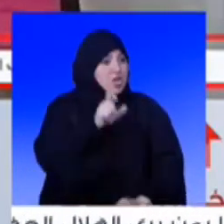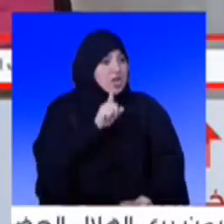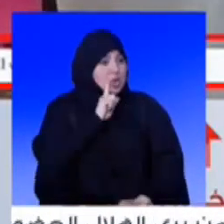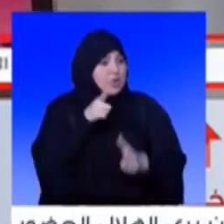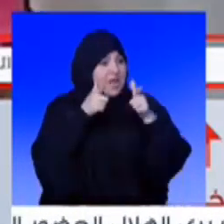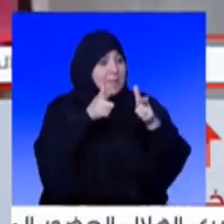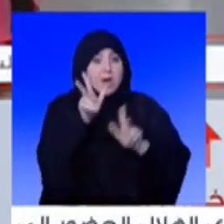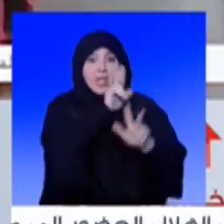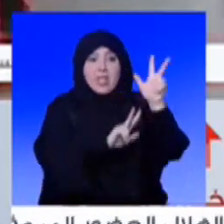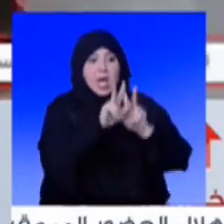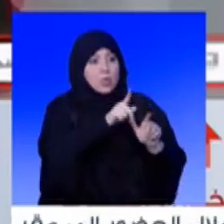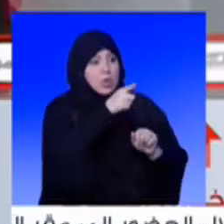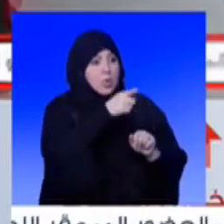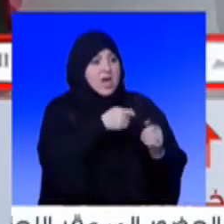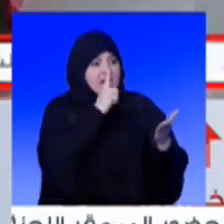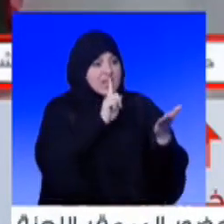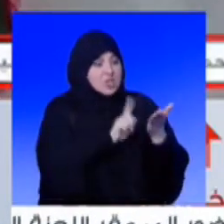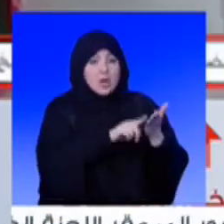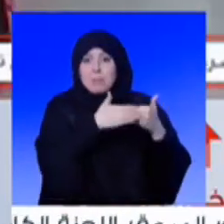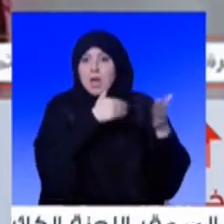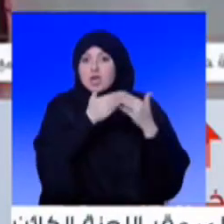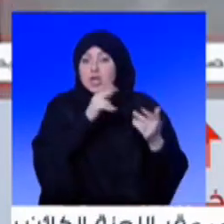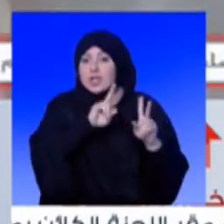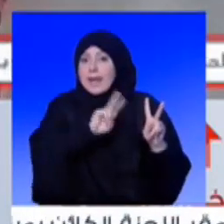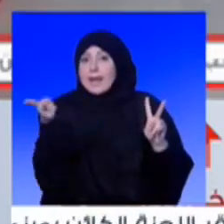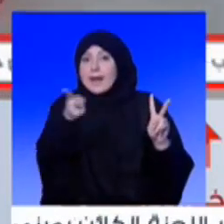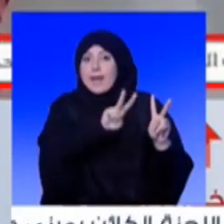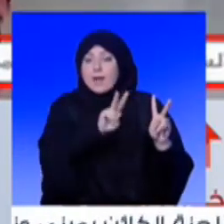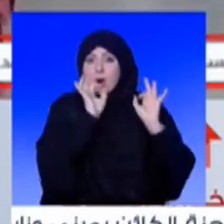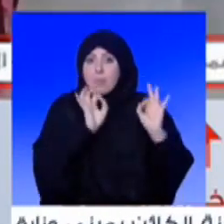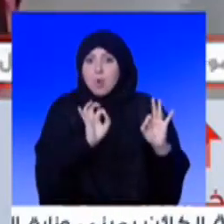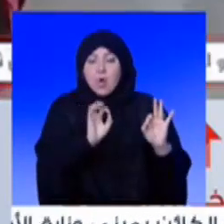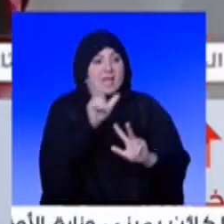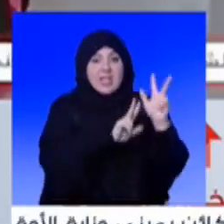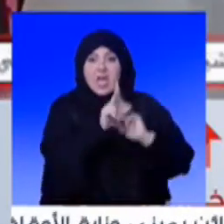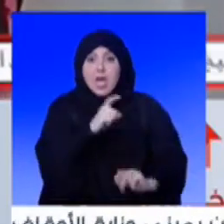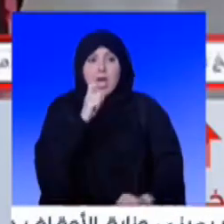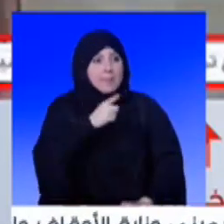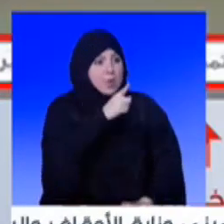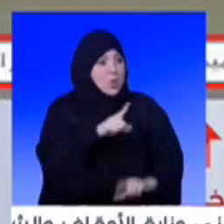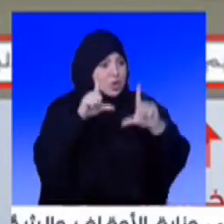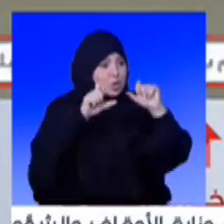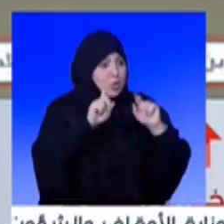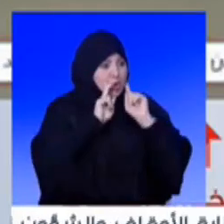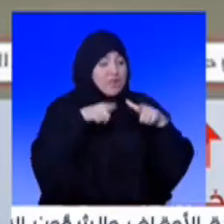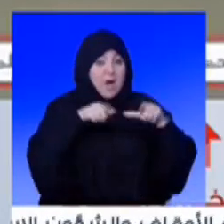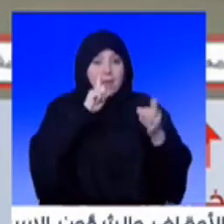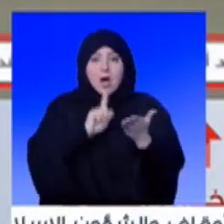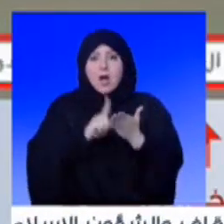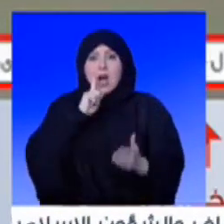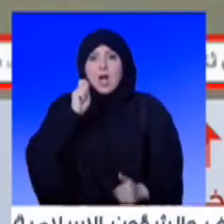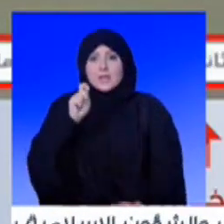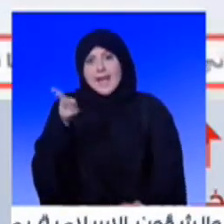اخباري مزيف والحال ان ذلك لا صله له بالحقيقه تماما كما تظهره صوره الشريط الاخباري